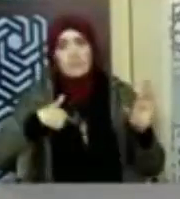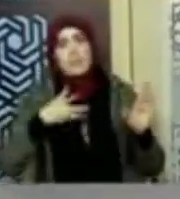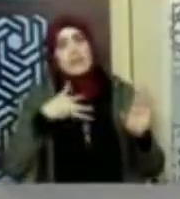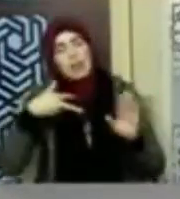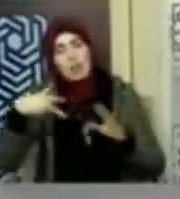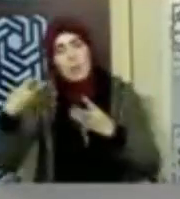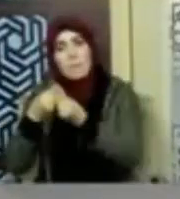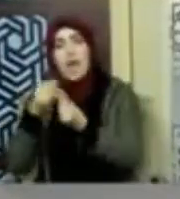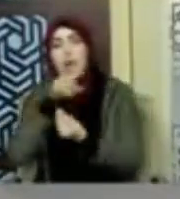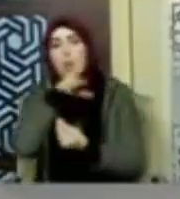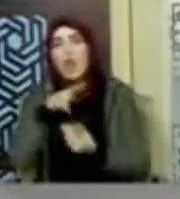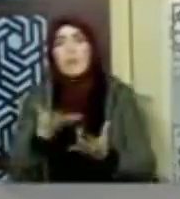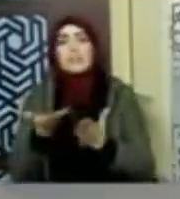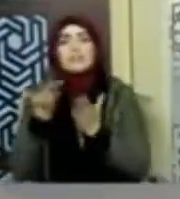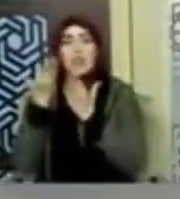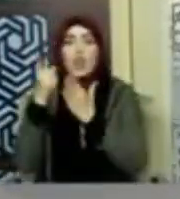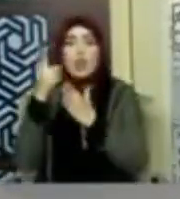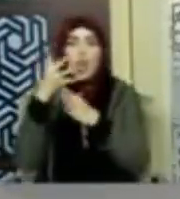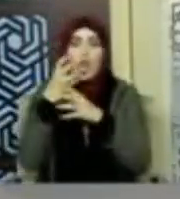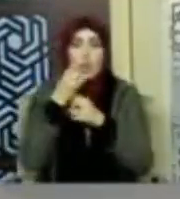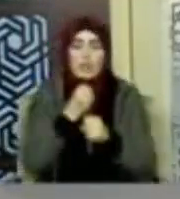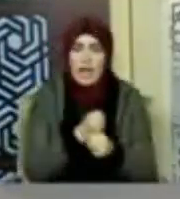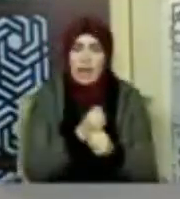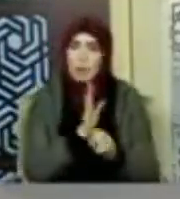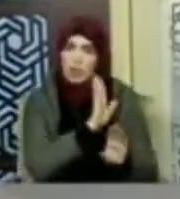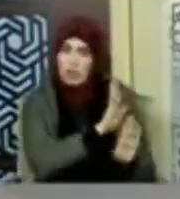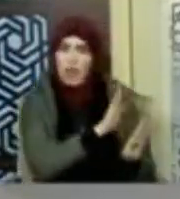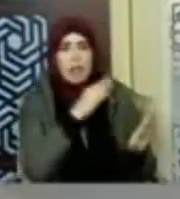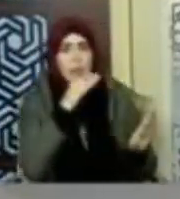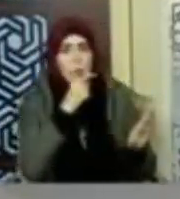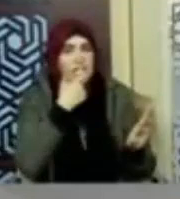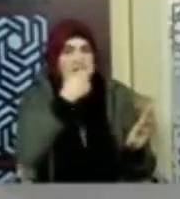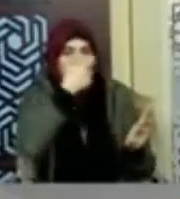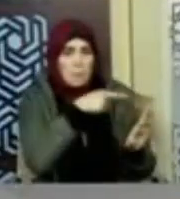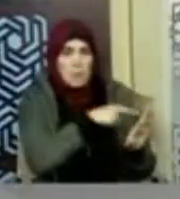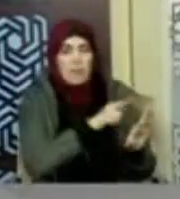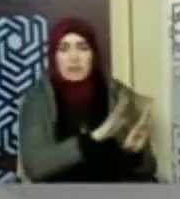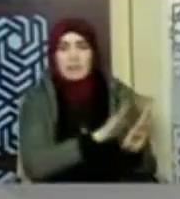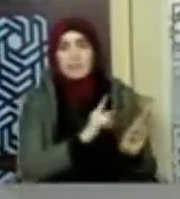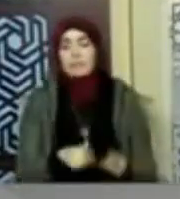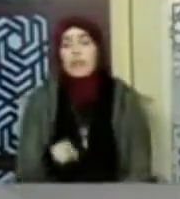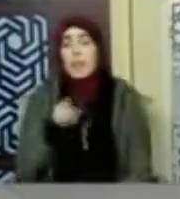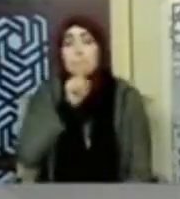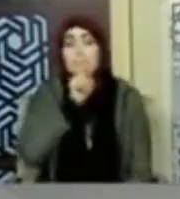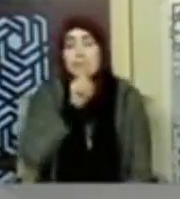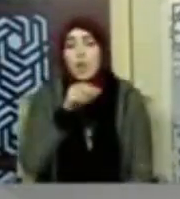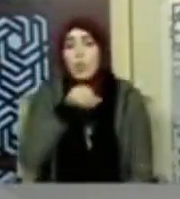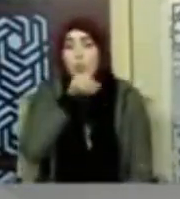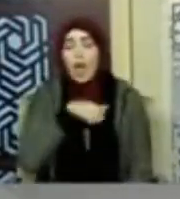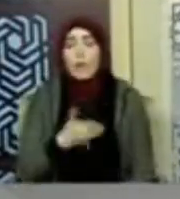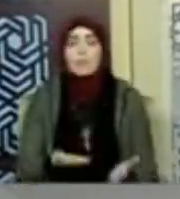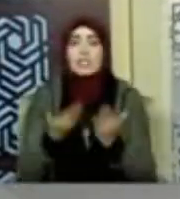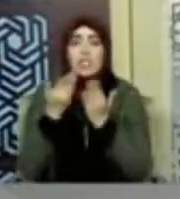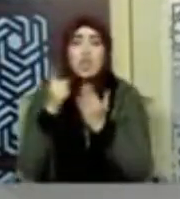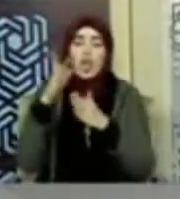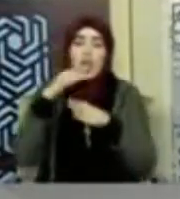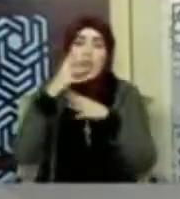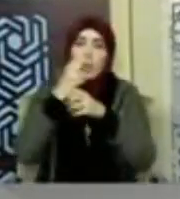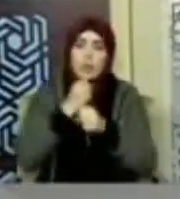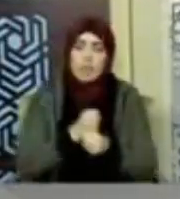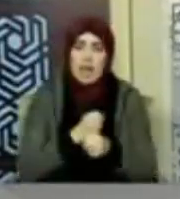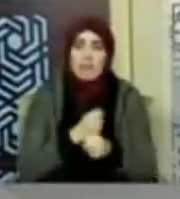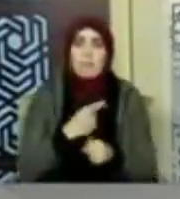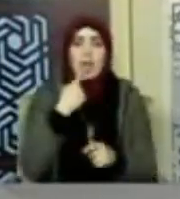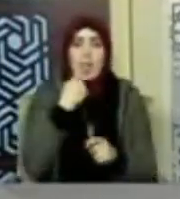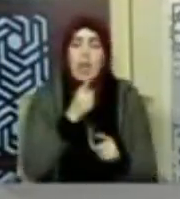إلى رسول الله صلى الله عليه وسلم، فأرخص له النبي صلى الله عليه وسلم في